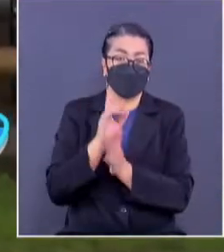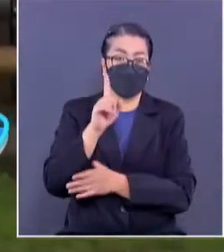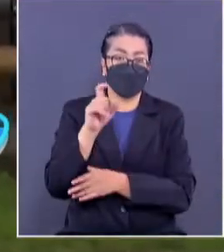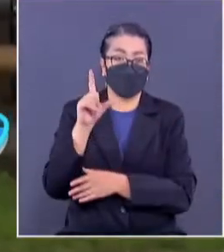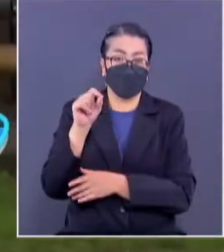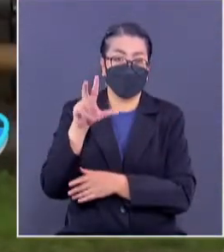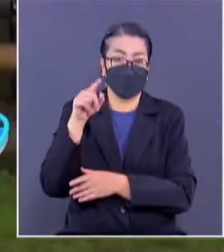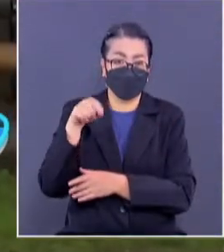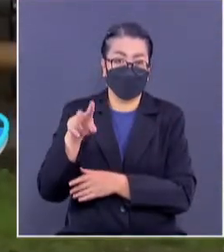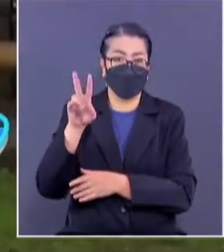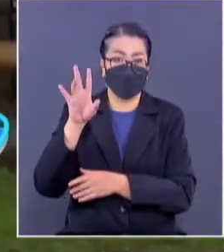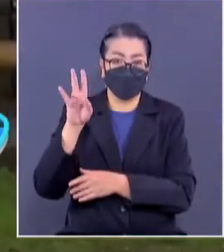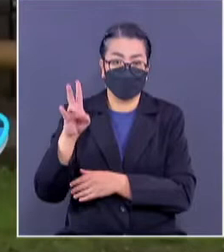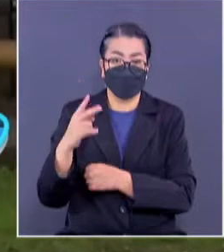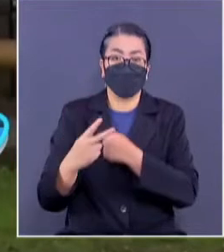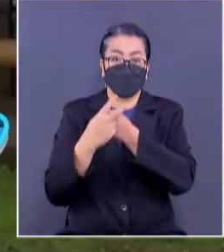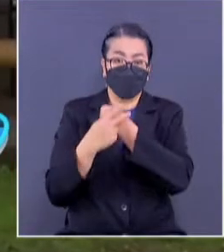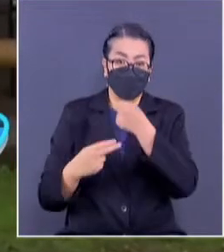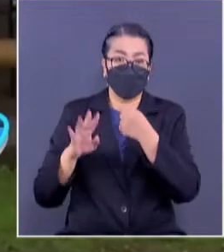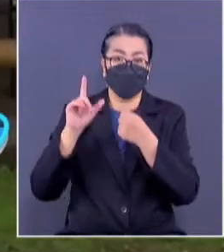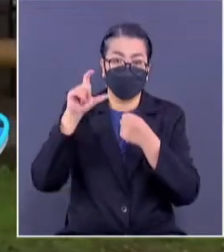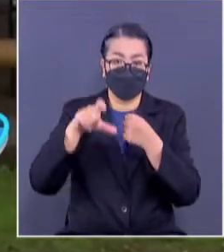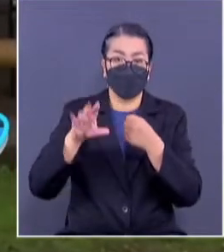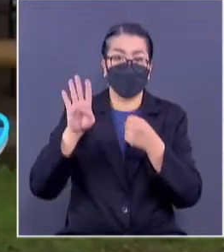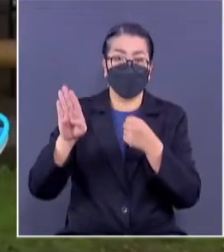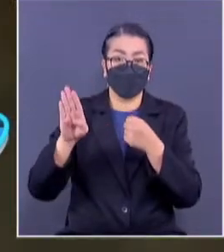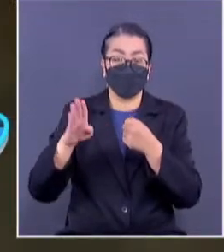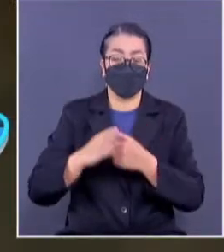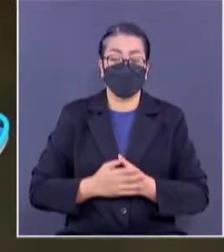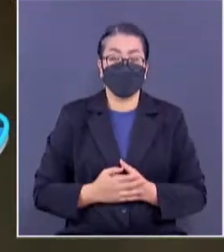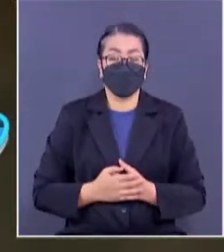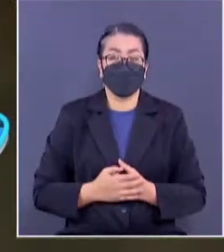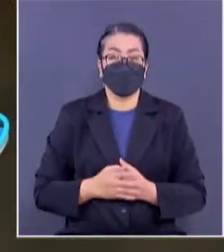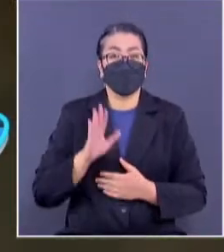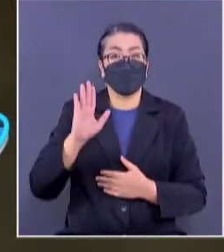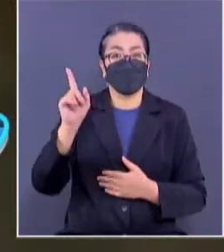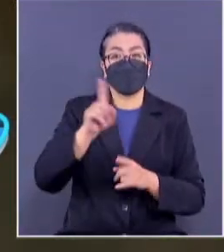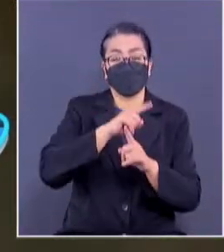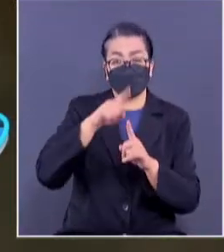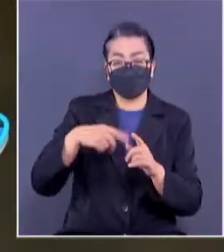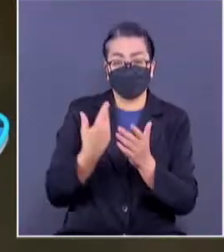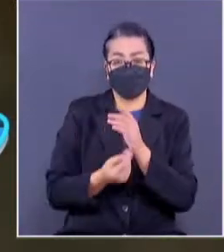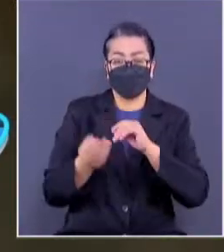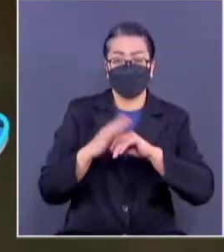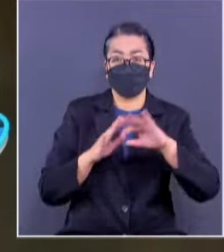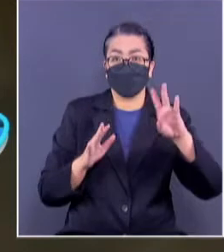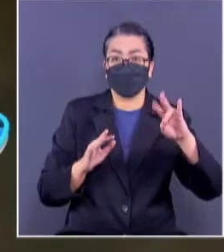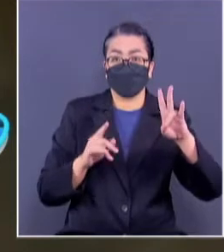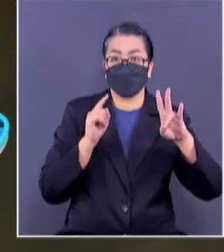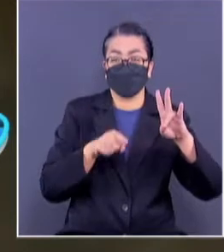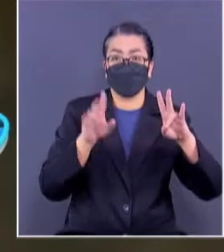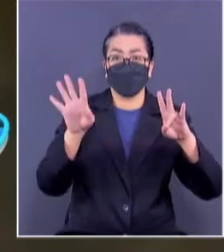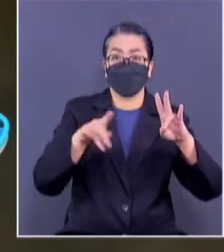3.7ดอลลาร์สหรัฐต่อบาร์เรลนะครับส่วนเหตุการณ์น้ำมันดิบ friendของเธอเนี่ยอังกฤษเนี่ยนะครับพรุ่งจะไป 7.7เปอร์เซ็นต์